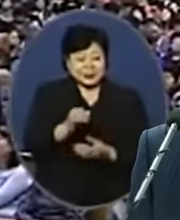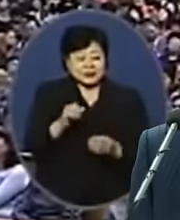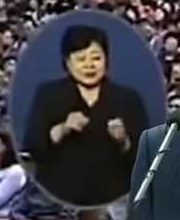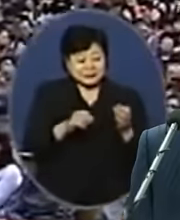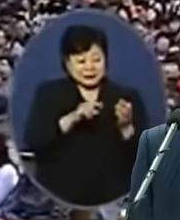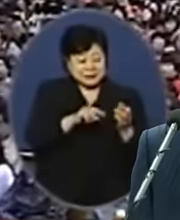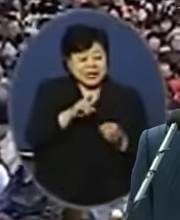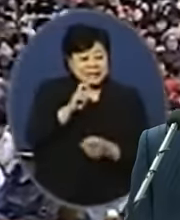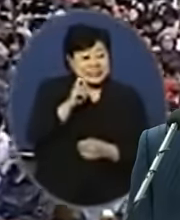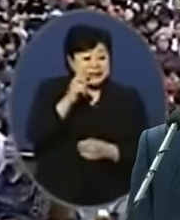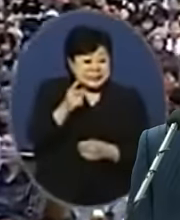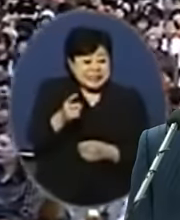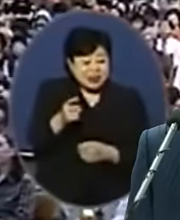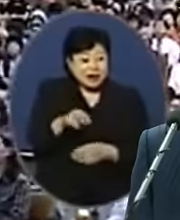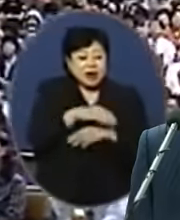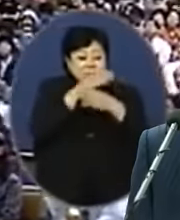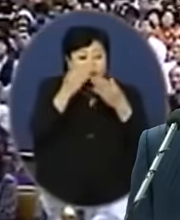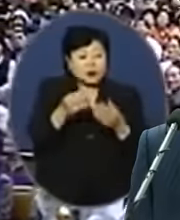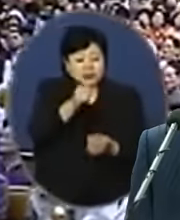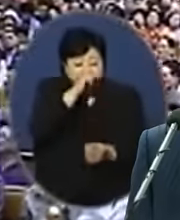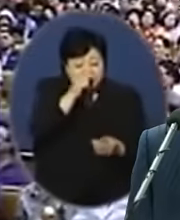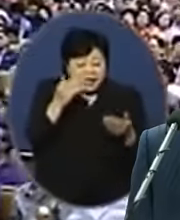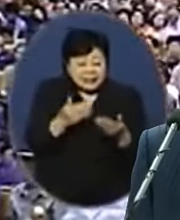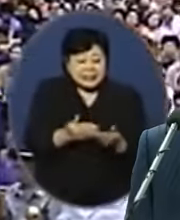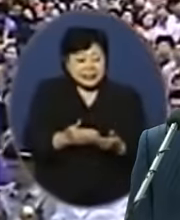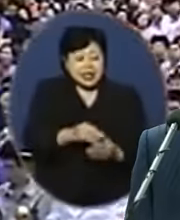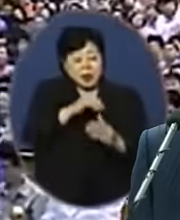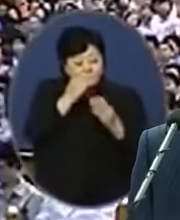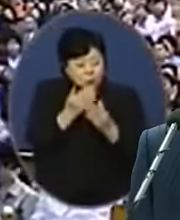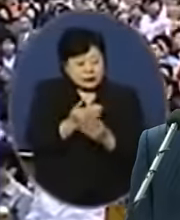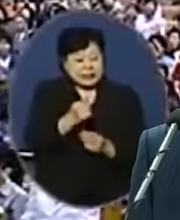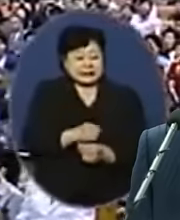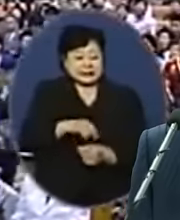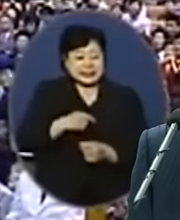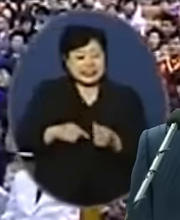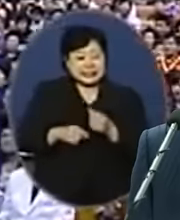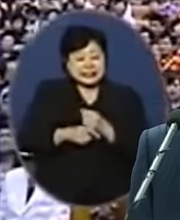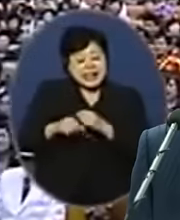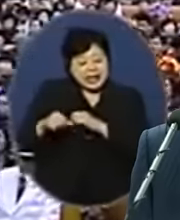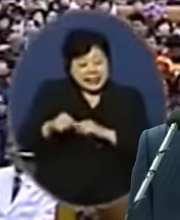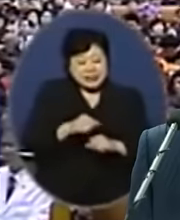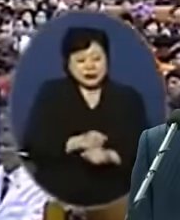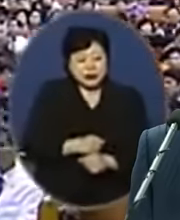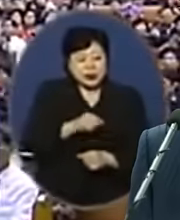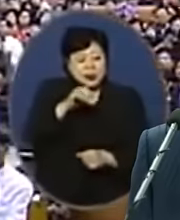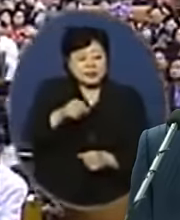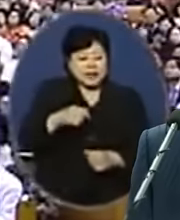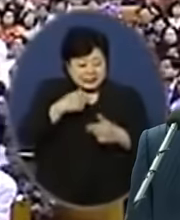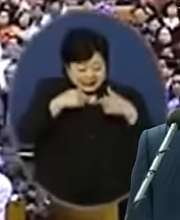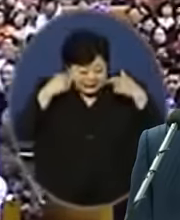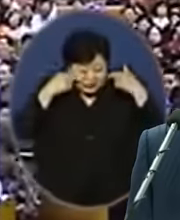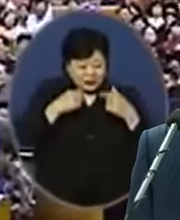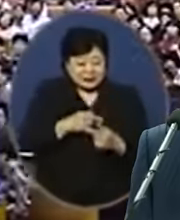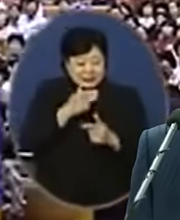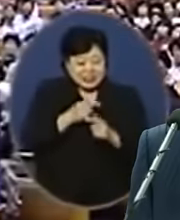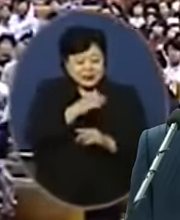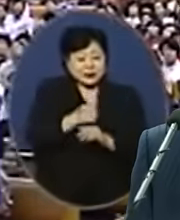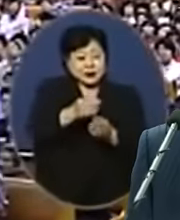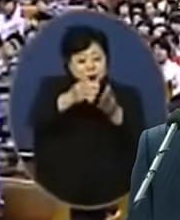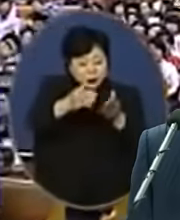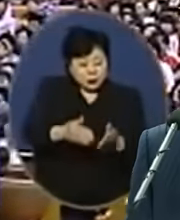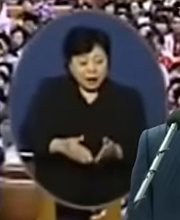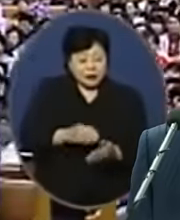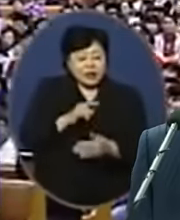히브리서 13장 21절에 모든 선한 일에 너희를 온전하게 하사 자기 뜻을 행하게 하시고 그 앞에 즐거운 것을 예수